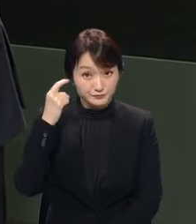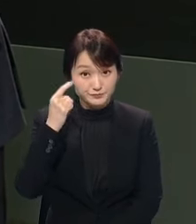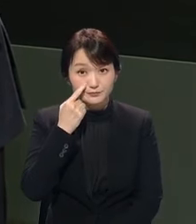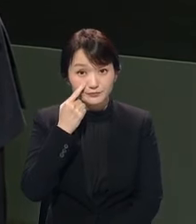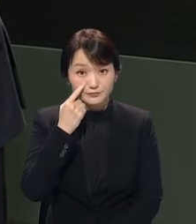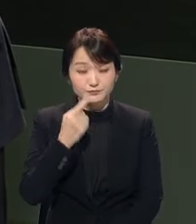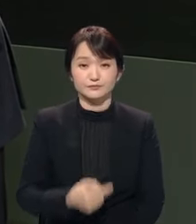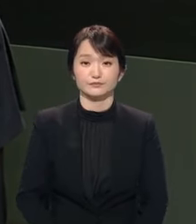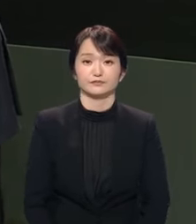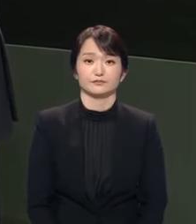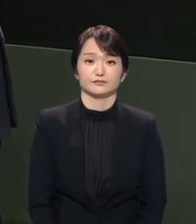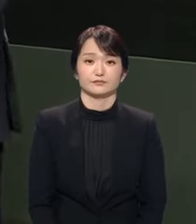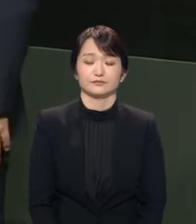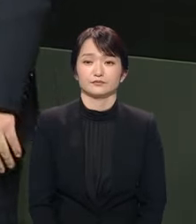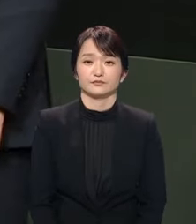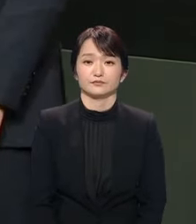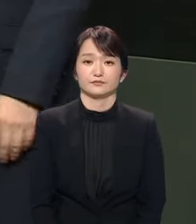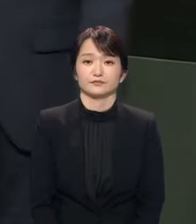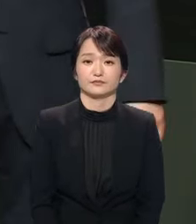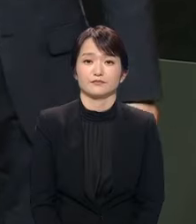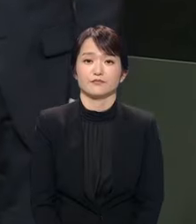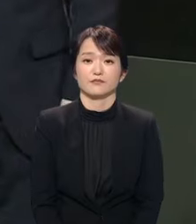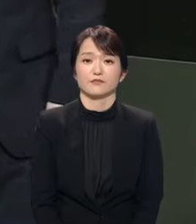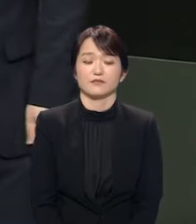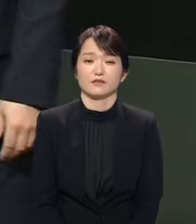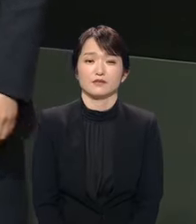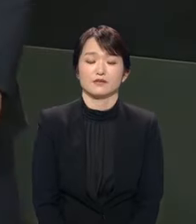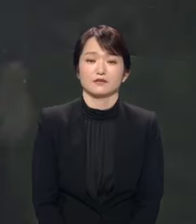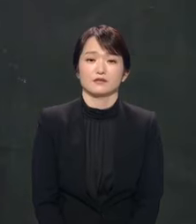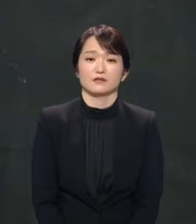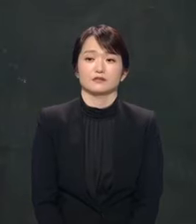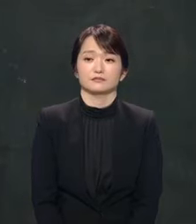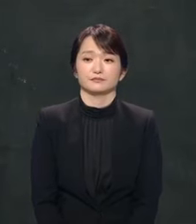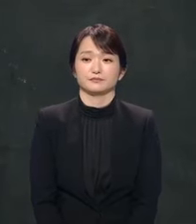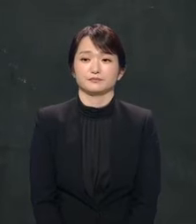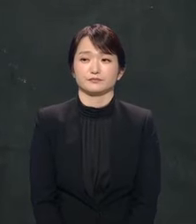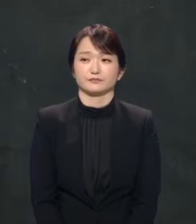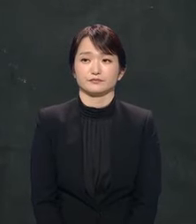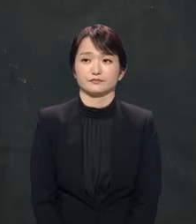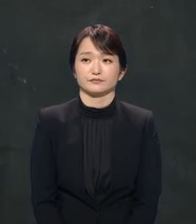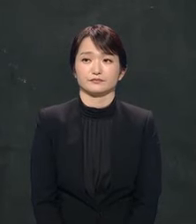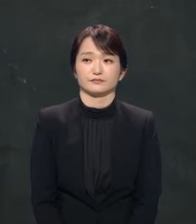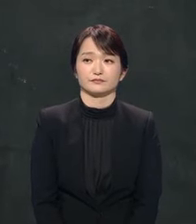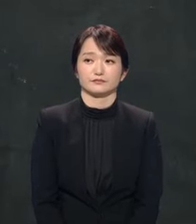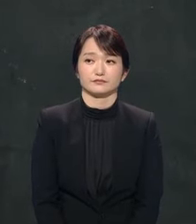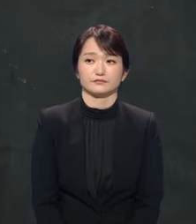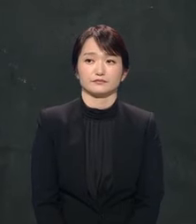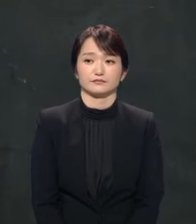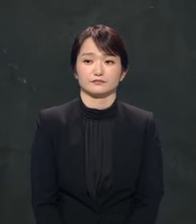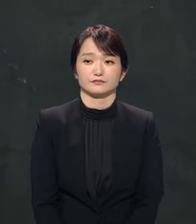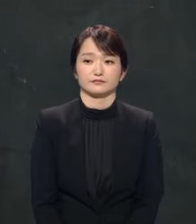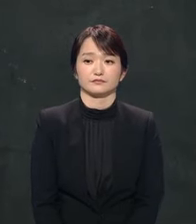나이 묻지 마세요. 내 이름도 묻지